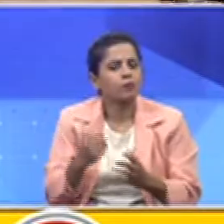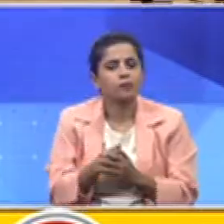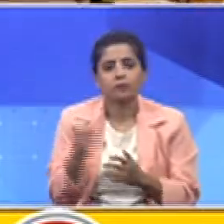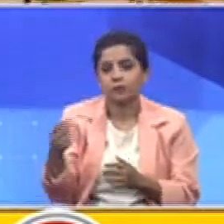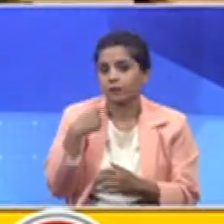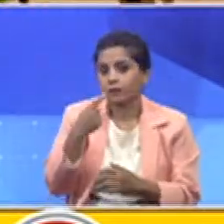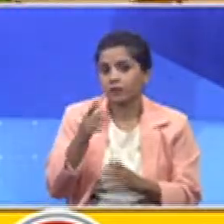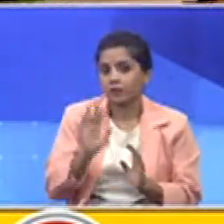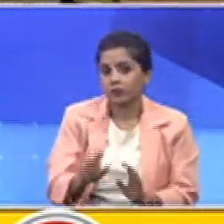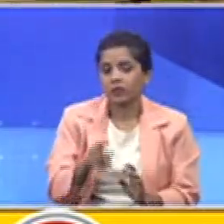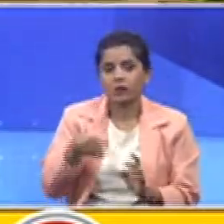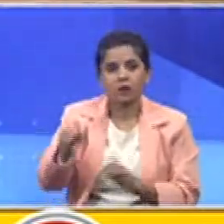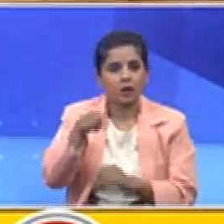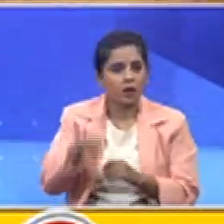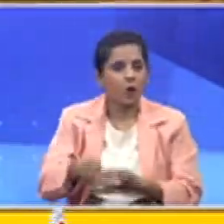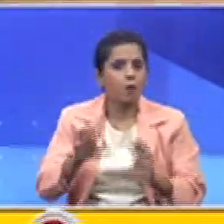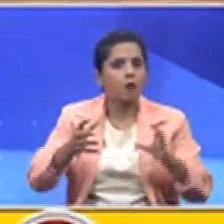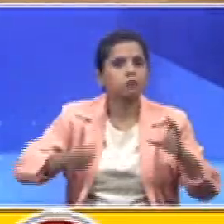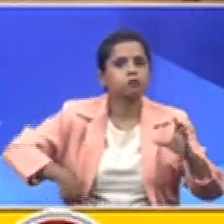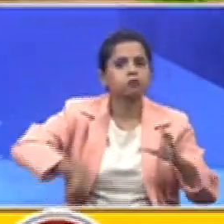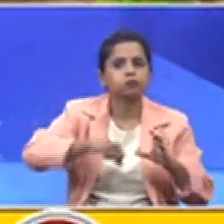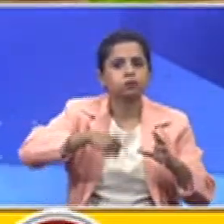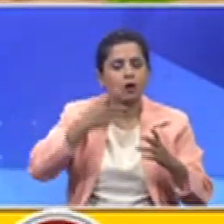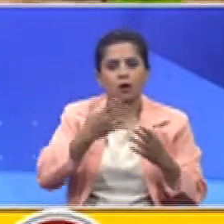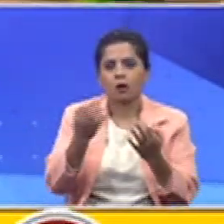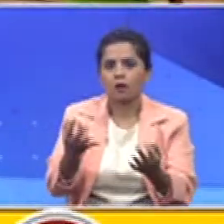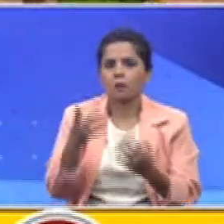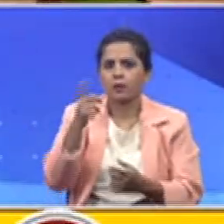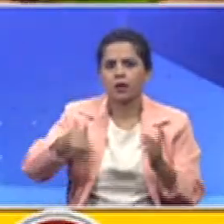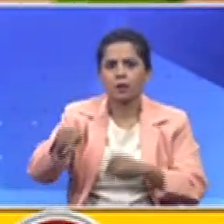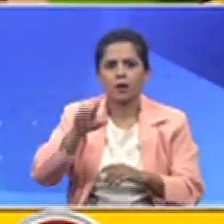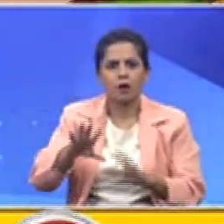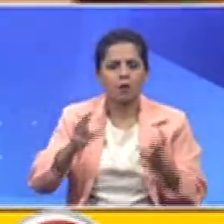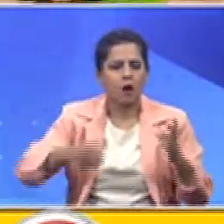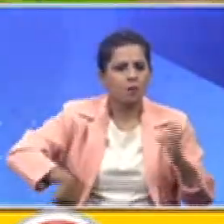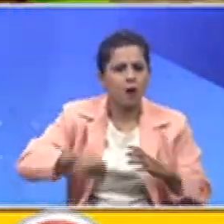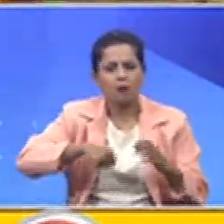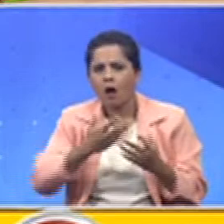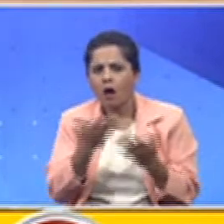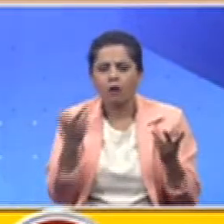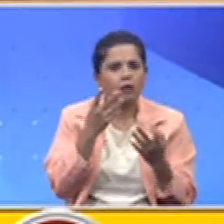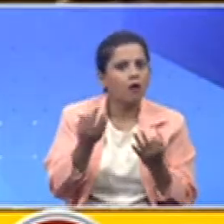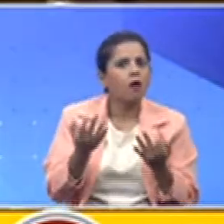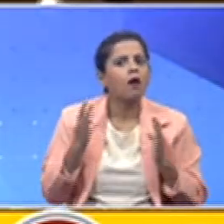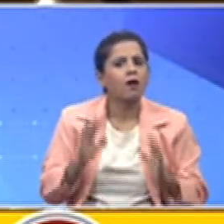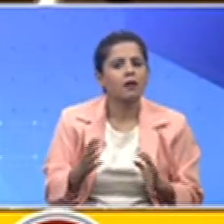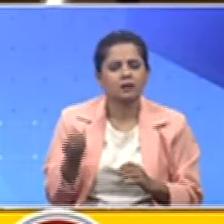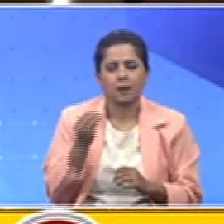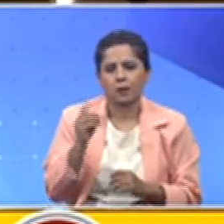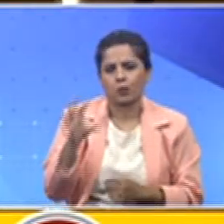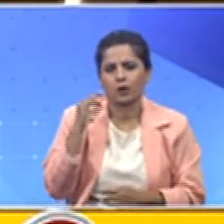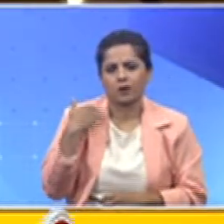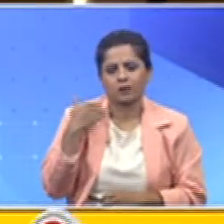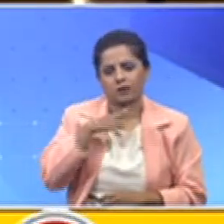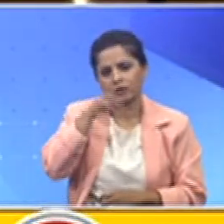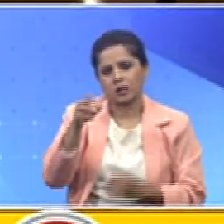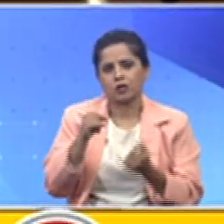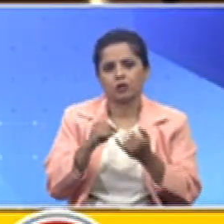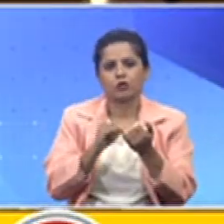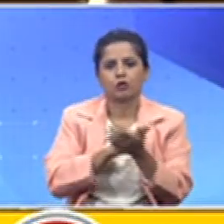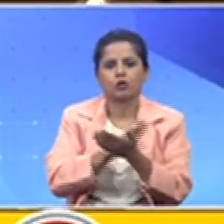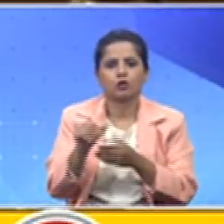गांव आज फुटबॉल के उभरते सितारों का गढ़ बन गया है। जब कुछ हफ्ते पहले मैं शहडोल गया